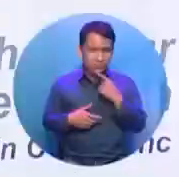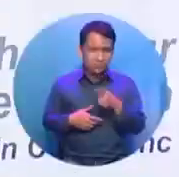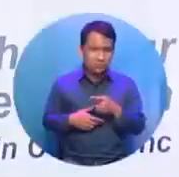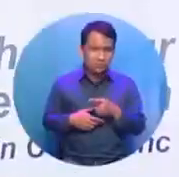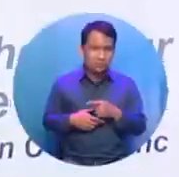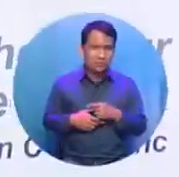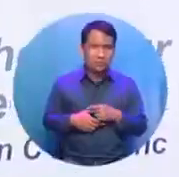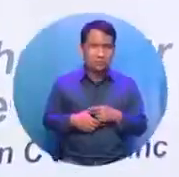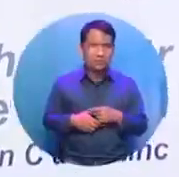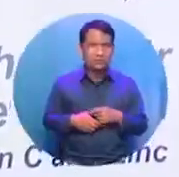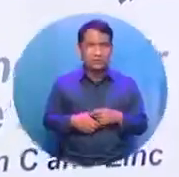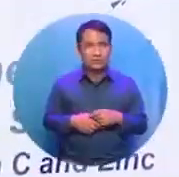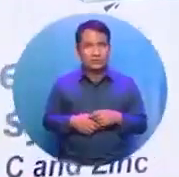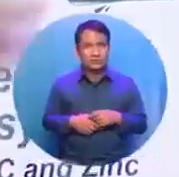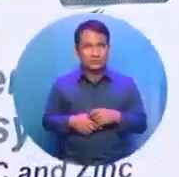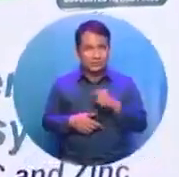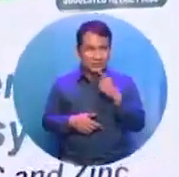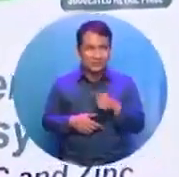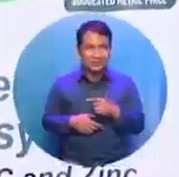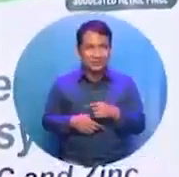baka mapili po ako.